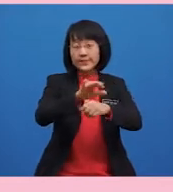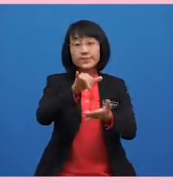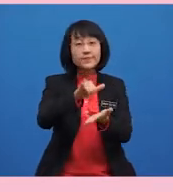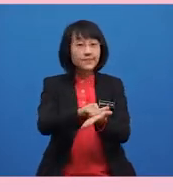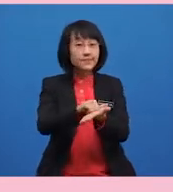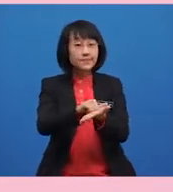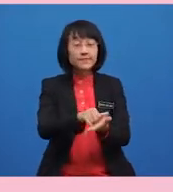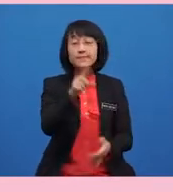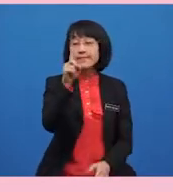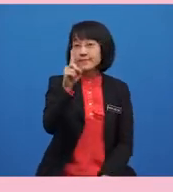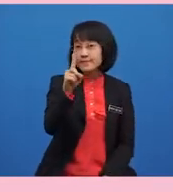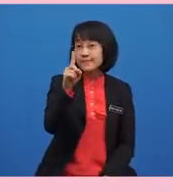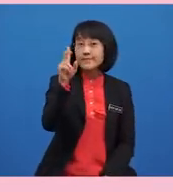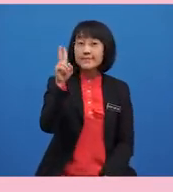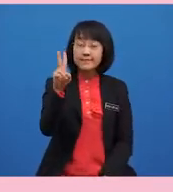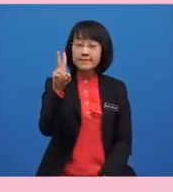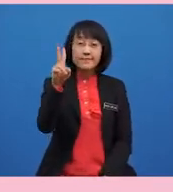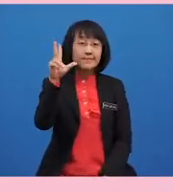tersebut?